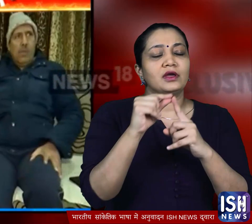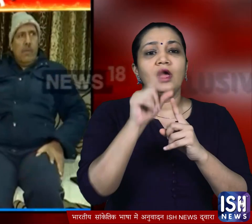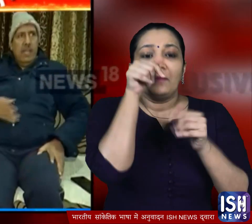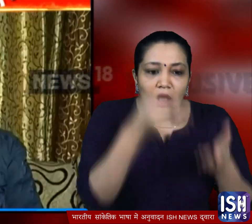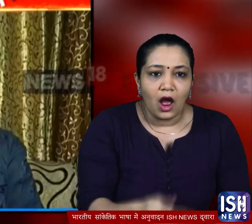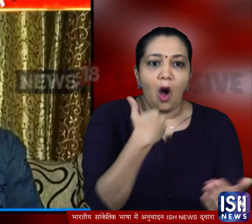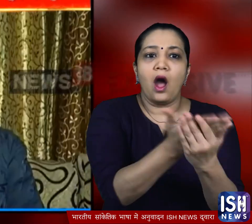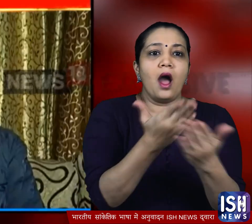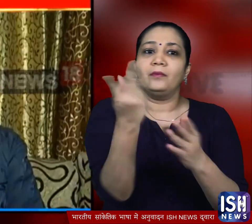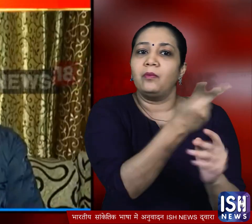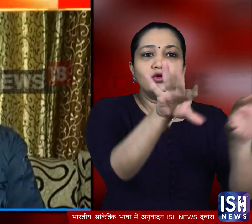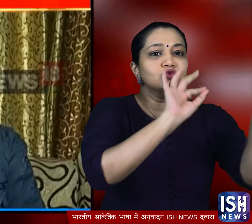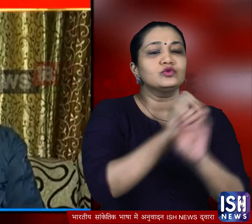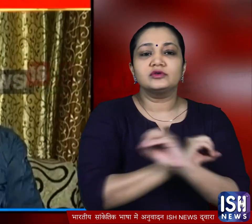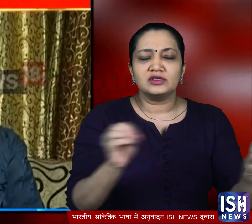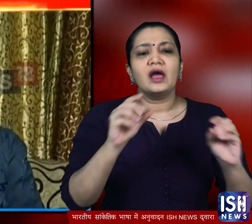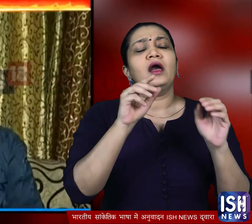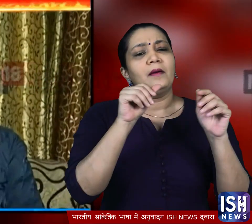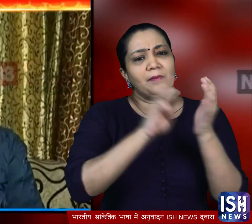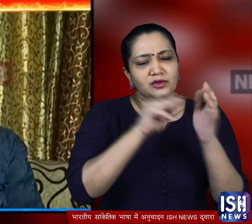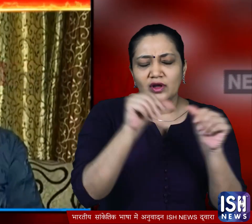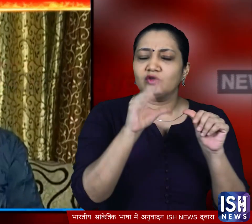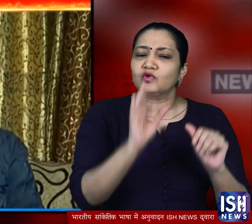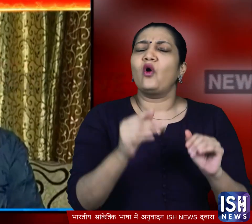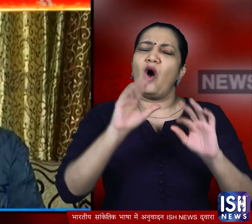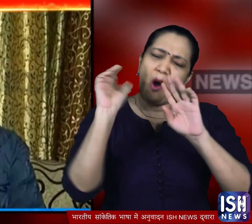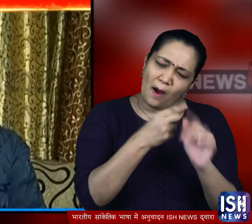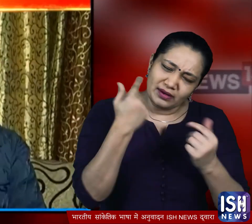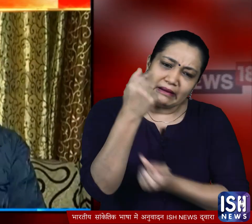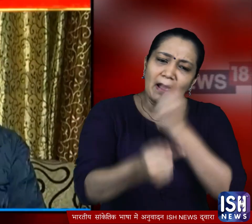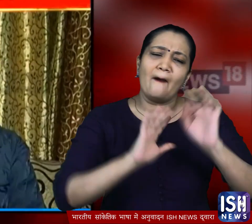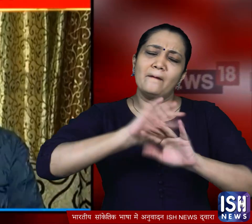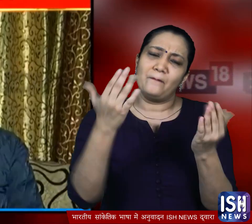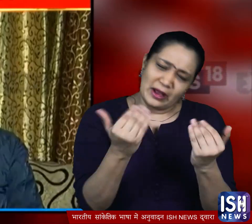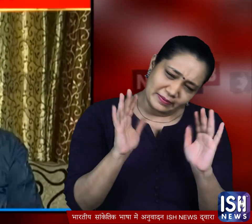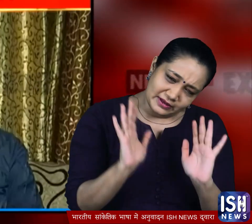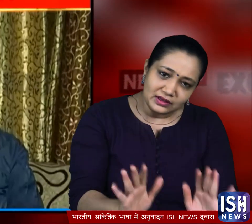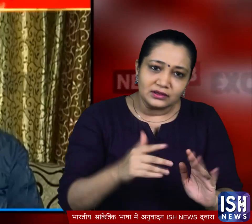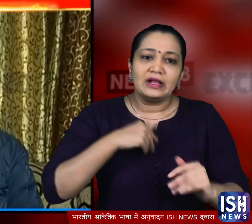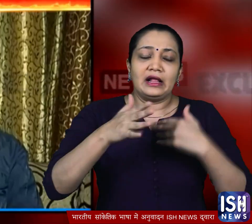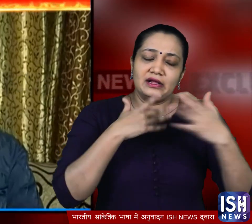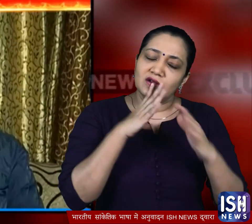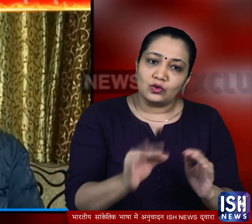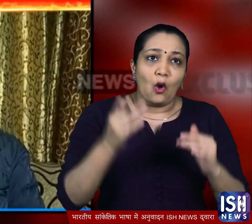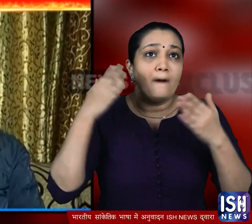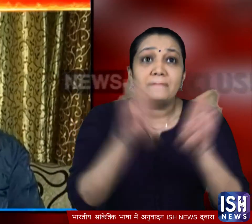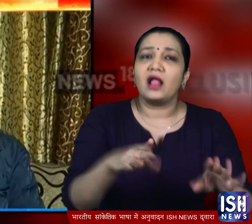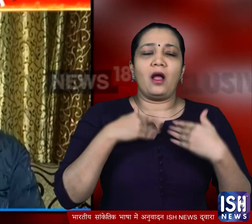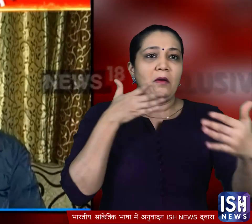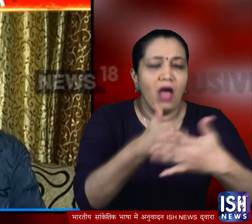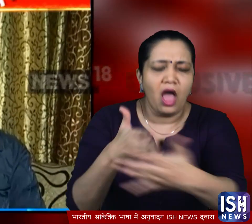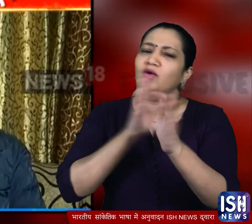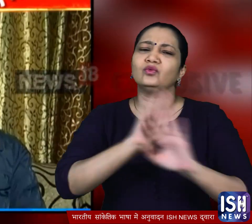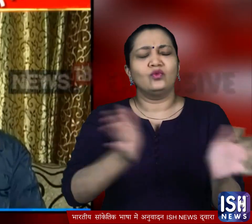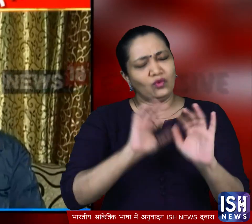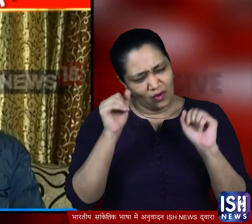को ही टिकट नहीं दिया। मसूद अख्तर ने भी अभी आस नहीं छोड़ी है। सब कुछ मुमकिन होता है राजनीति में, ऐसा कुछ नहीं है कि भाई वहाँ रास्ते बंद हो गए हैं,